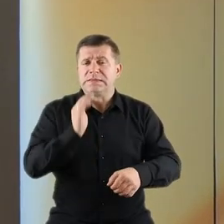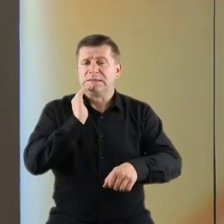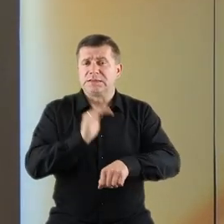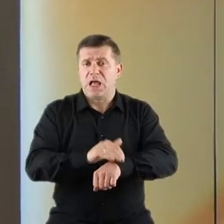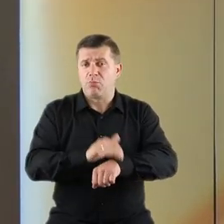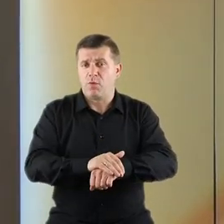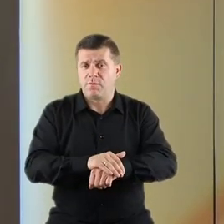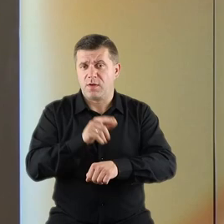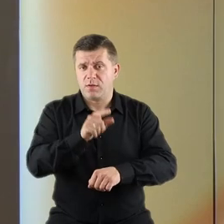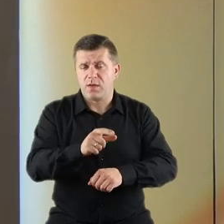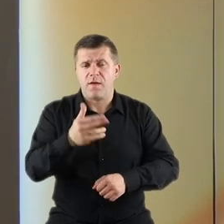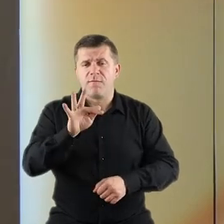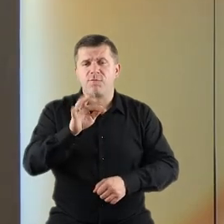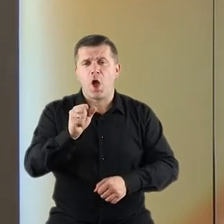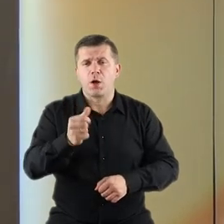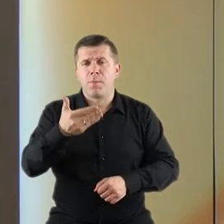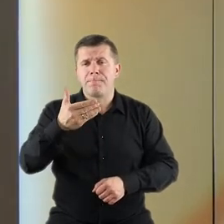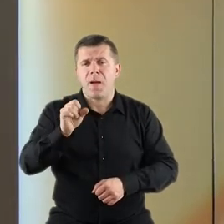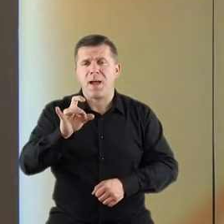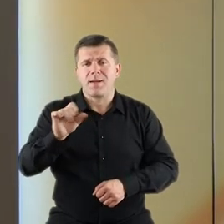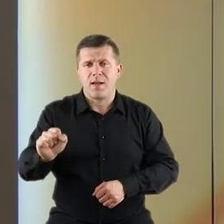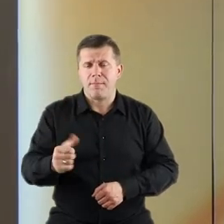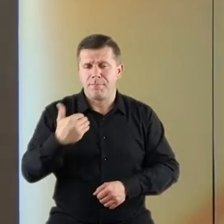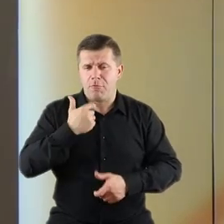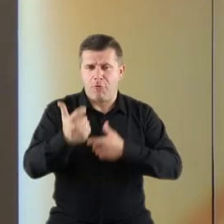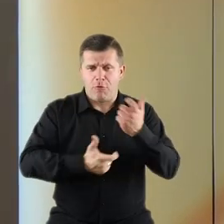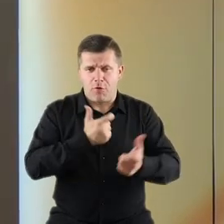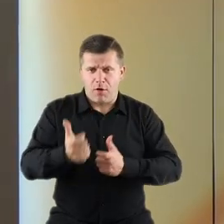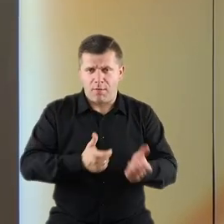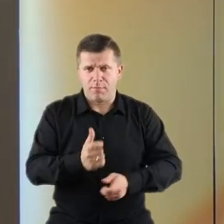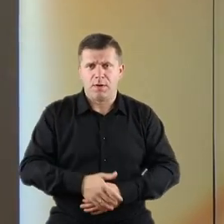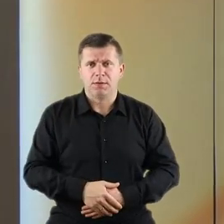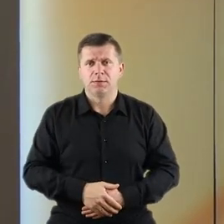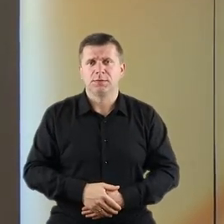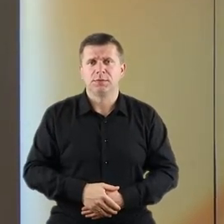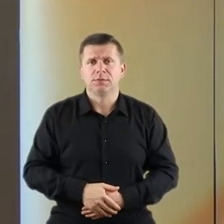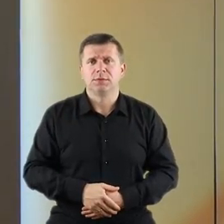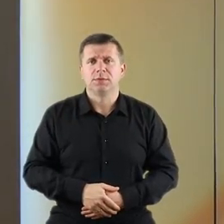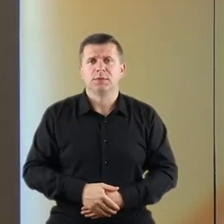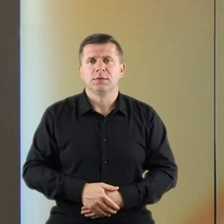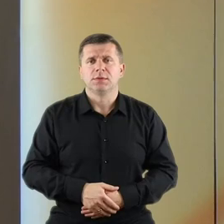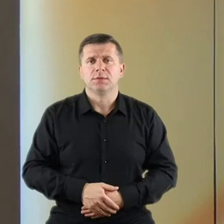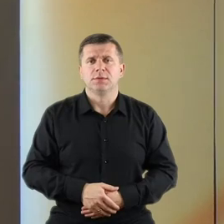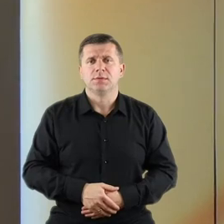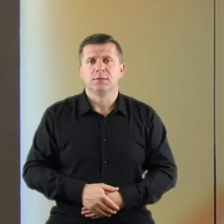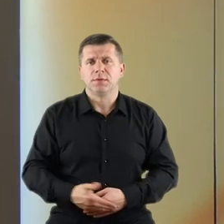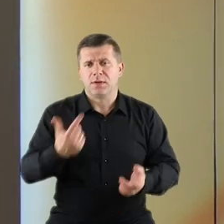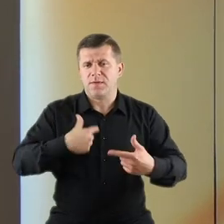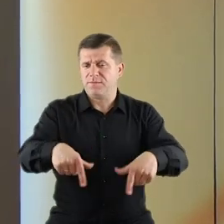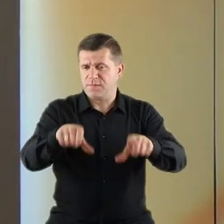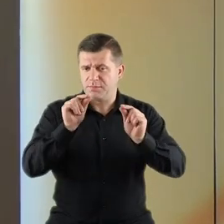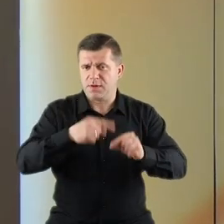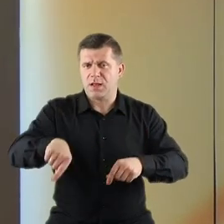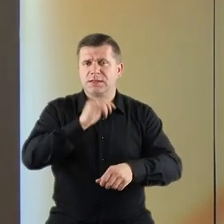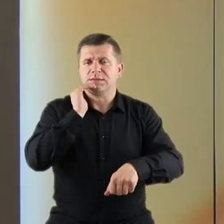więc te formuły magiczne które były stosowane przy tym rytuale oczywiście wybrałam z tych zamówień